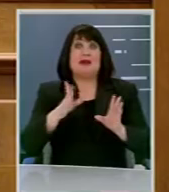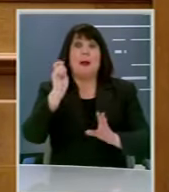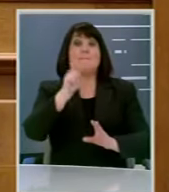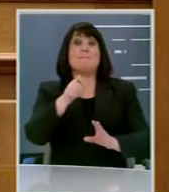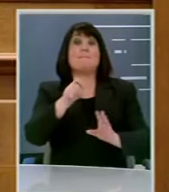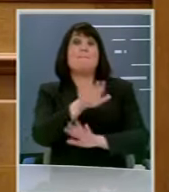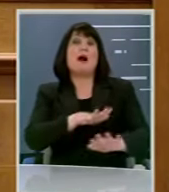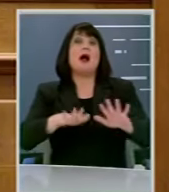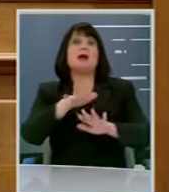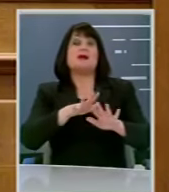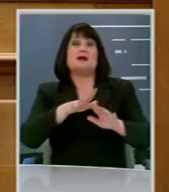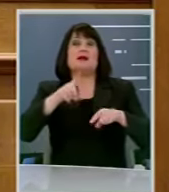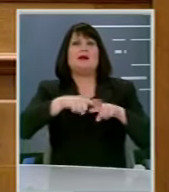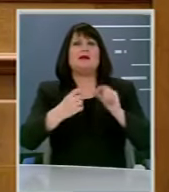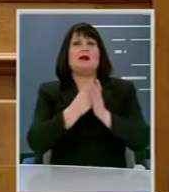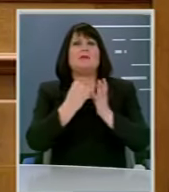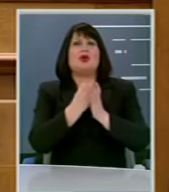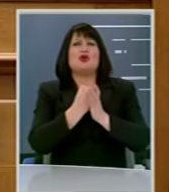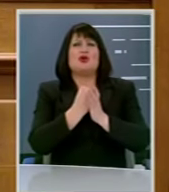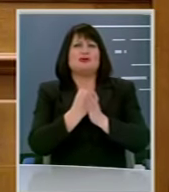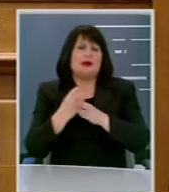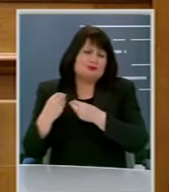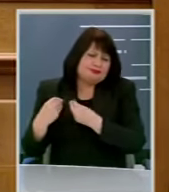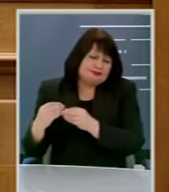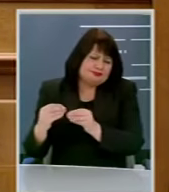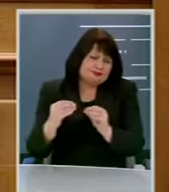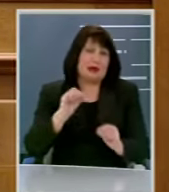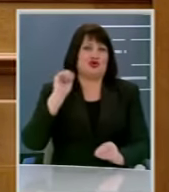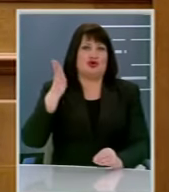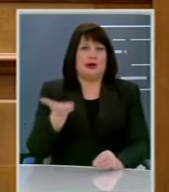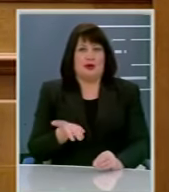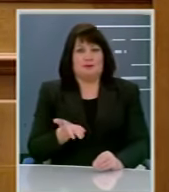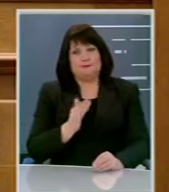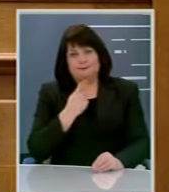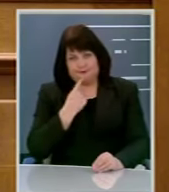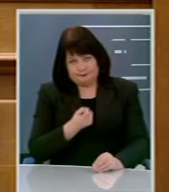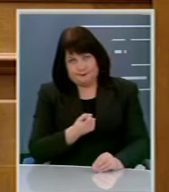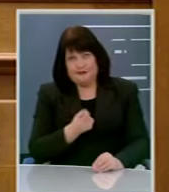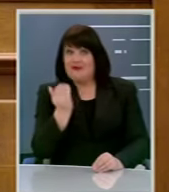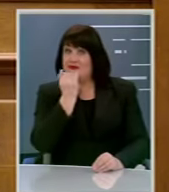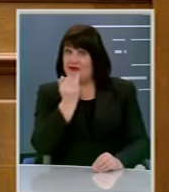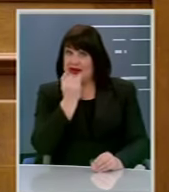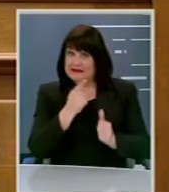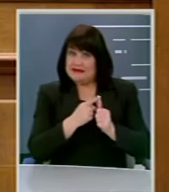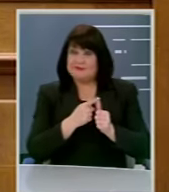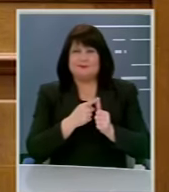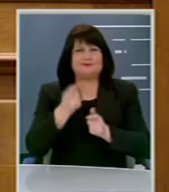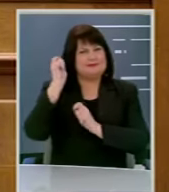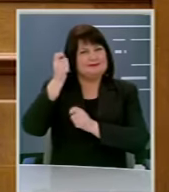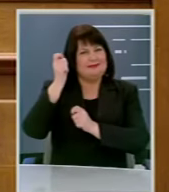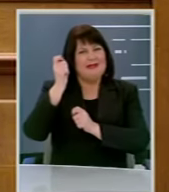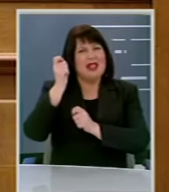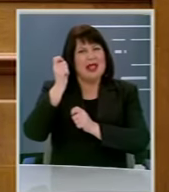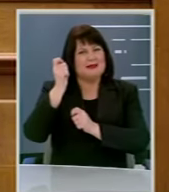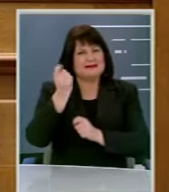τρόπο ότι τα ελληνικά προϊόντα θα σαρώσουν στις ελληνικές αγορές, τις ξένες αγορές. Σας πληροφορώ ότι εκτός από τη φέτα και την ελιά καλαμών και